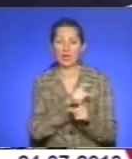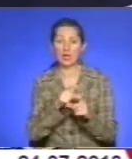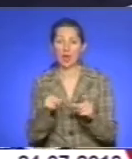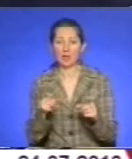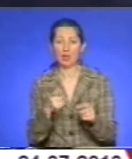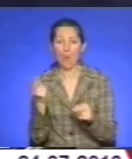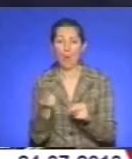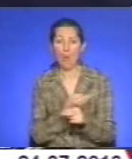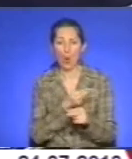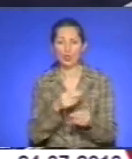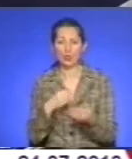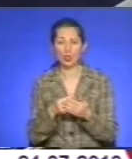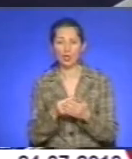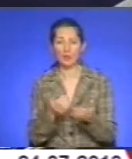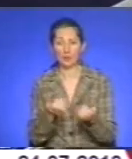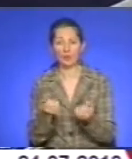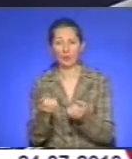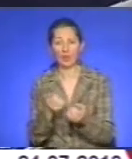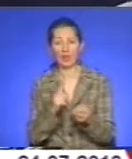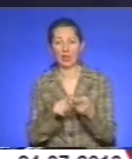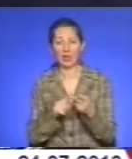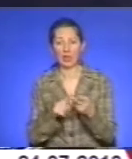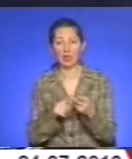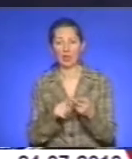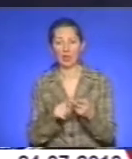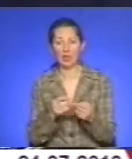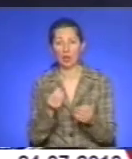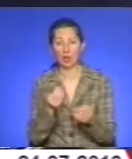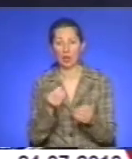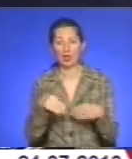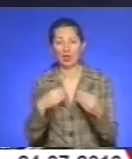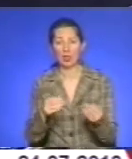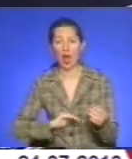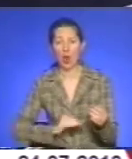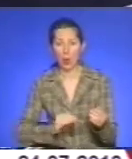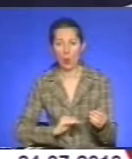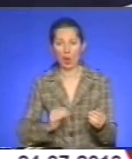позабюджетними надходженнями. І третім учасником проекту стала компанія, яка дала кошти для проведення власне